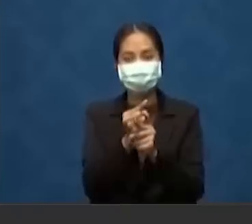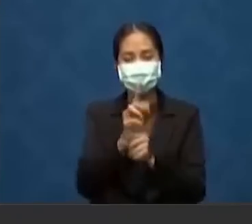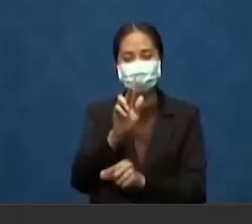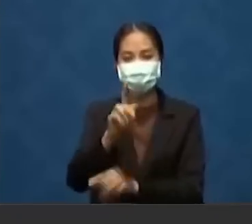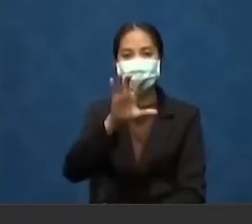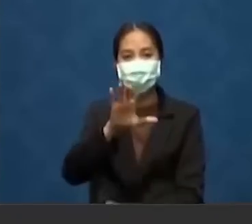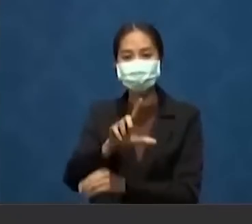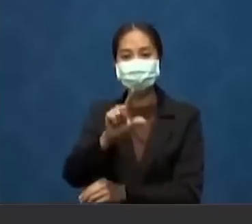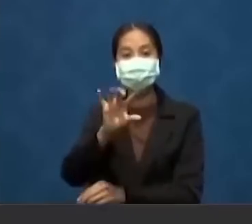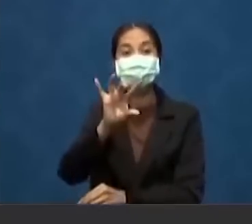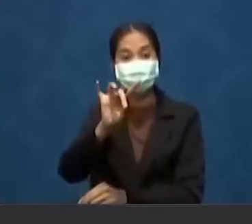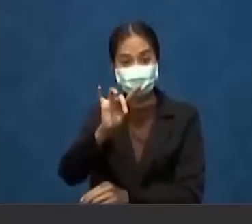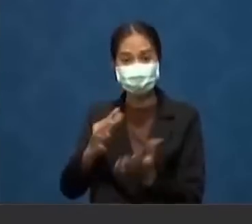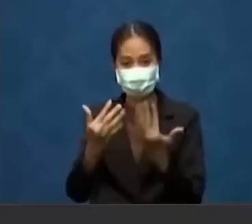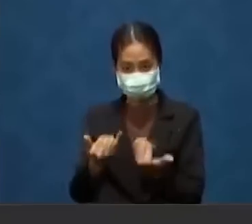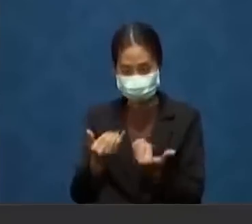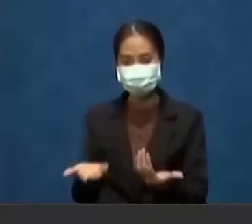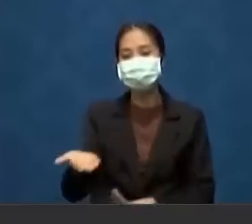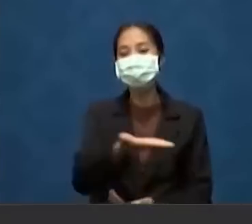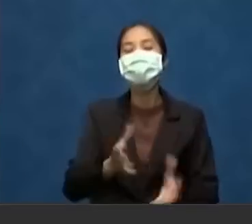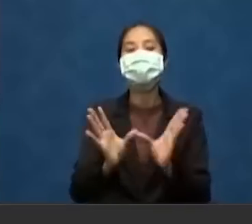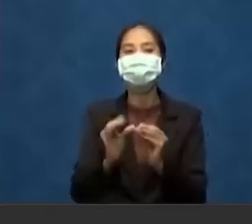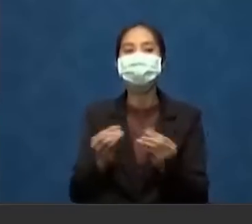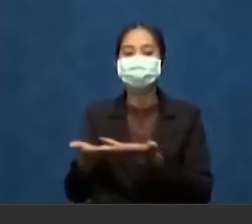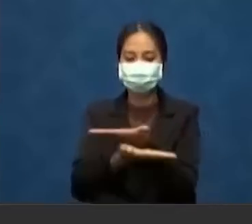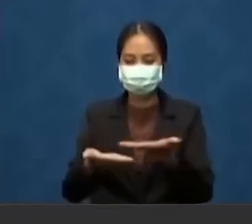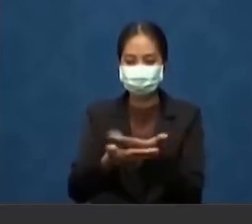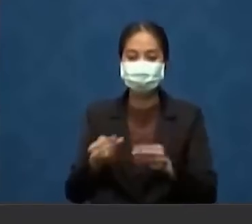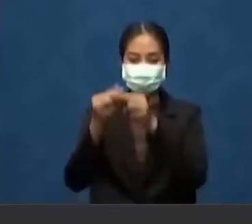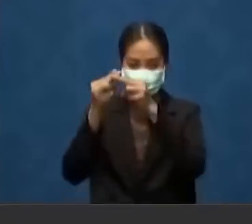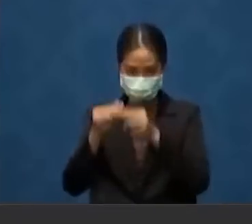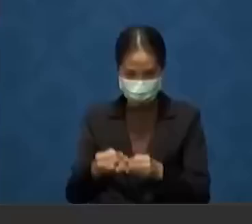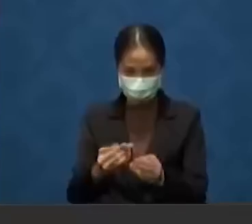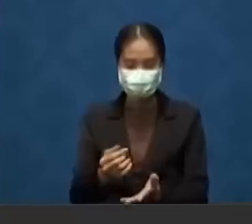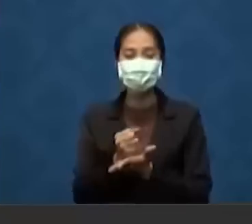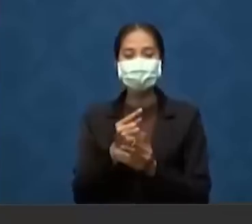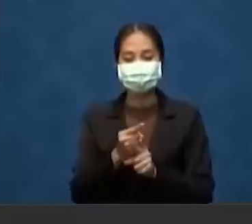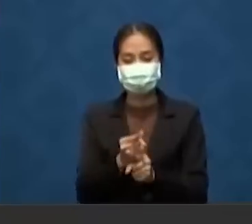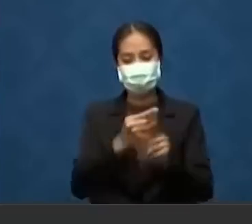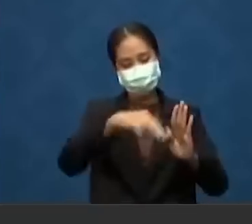น่ photographρชมเมื่นไป